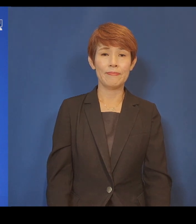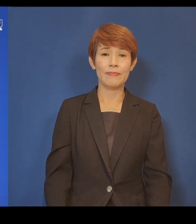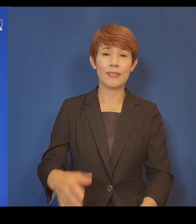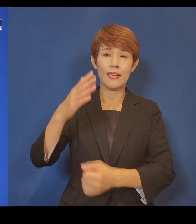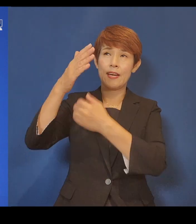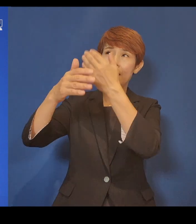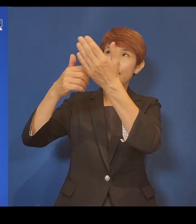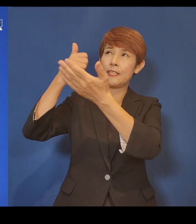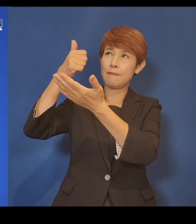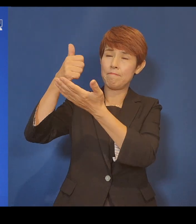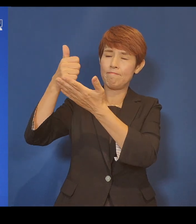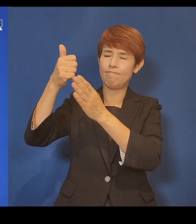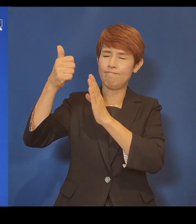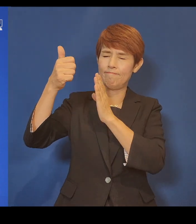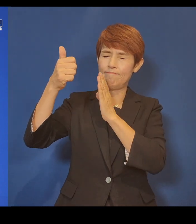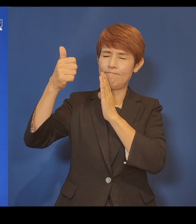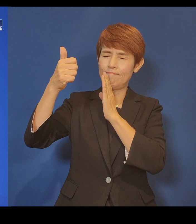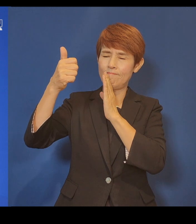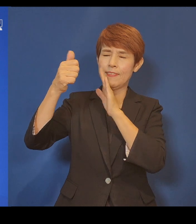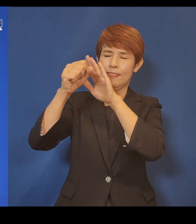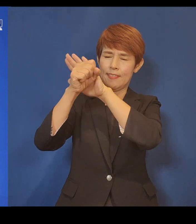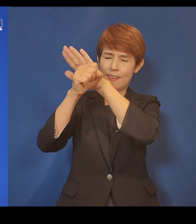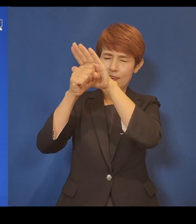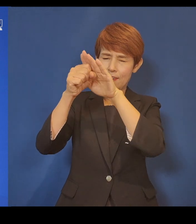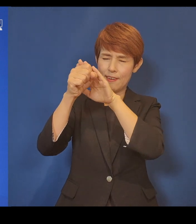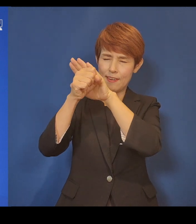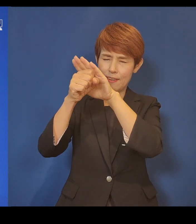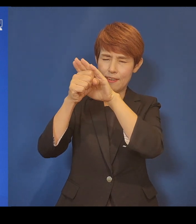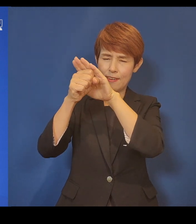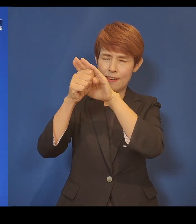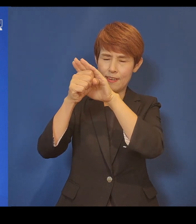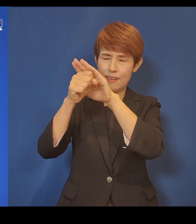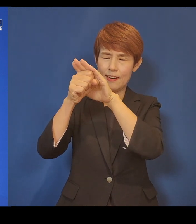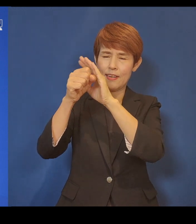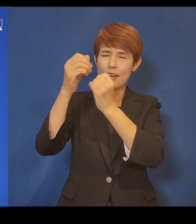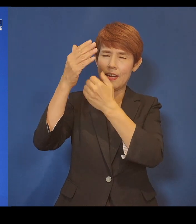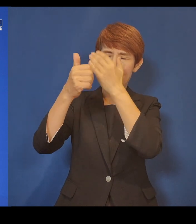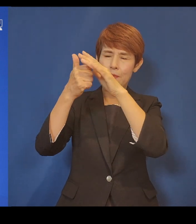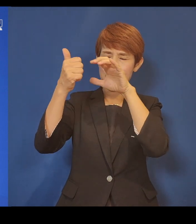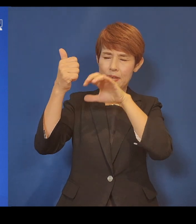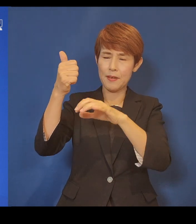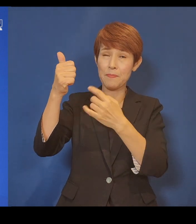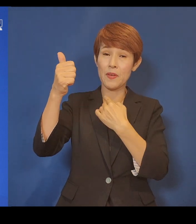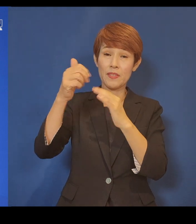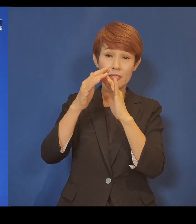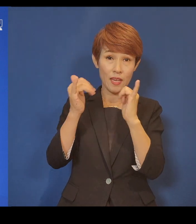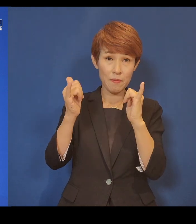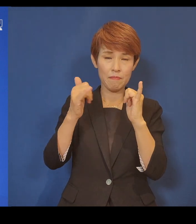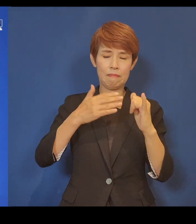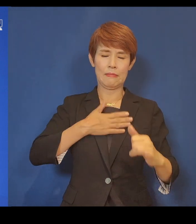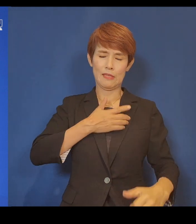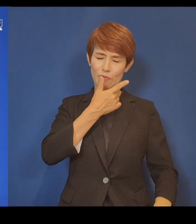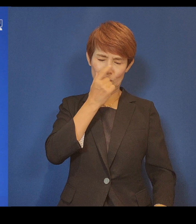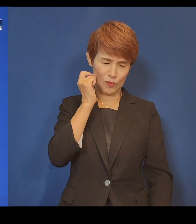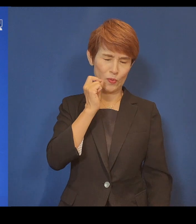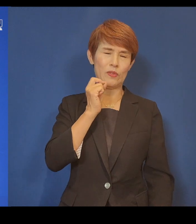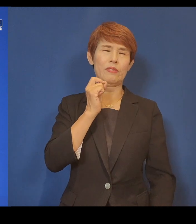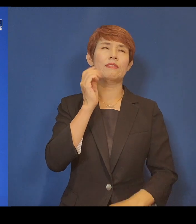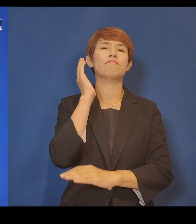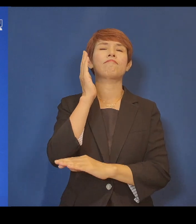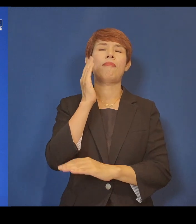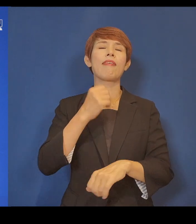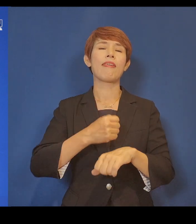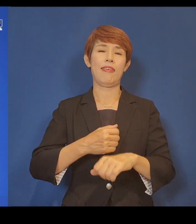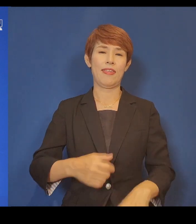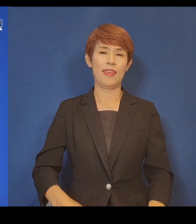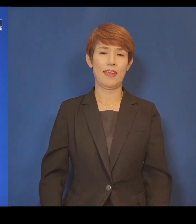진짜로 하나님 사랑하고 하나님 앞에 서본 사람은 자신을 이렇게 부인하게 되는데, 우리는 이 자기